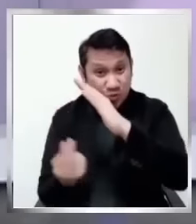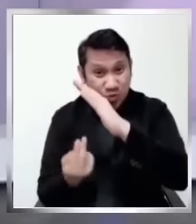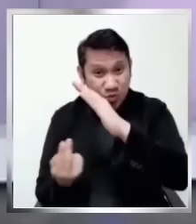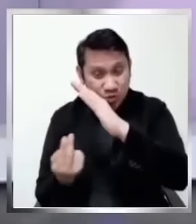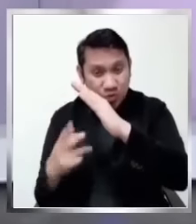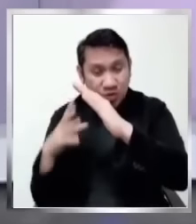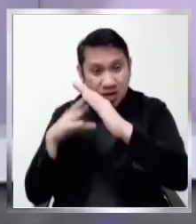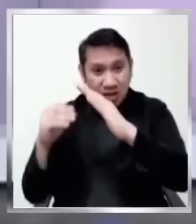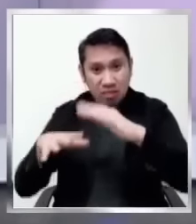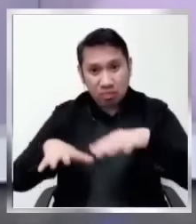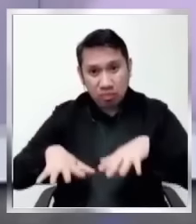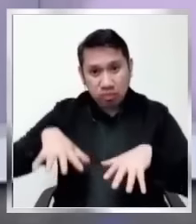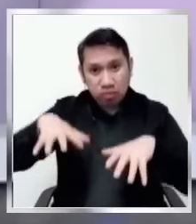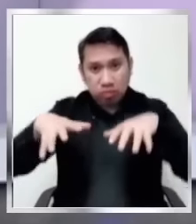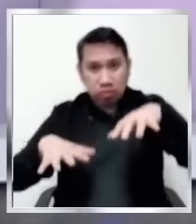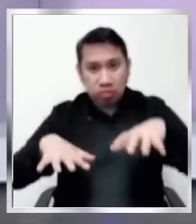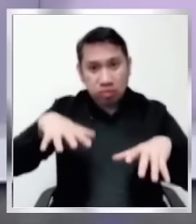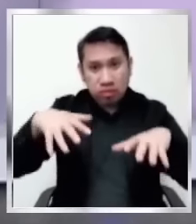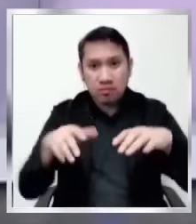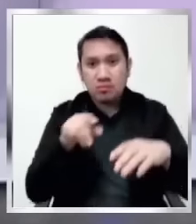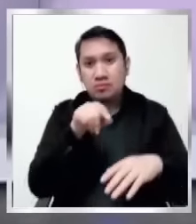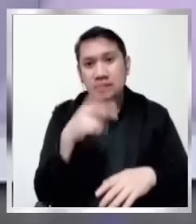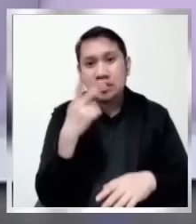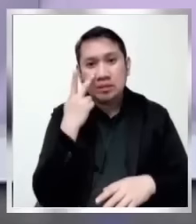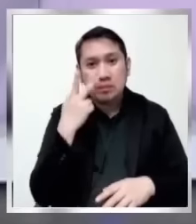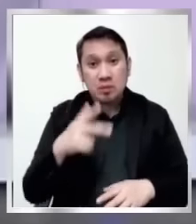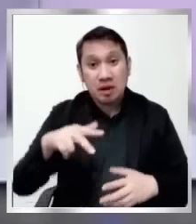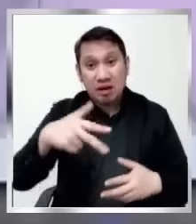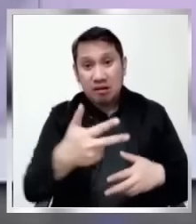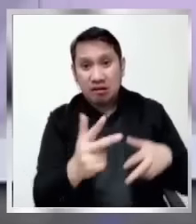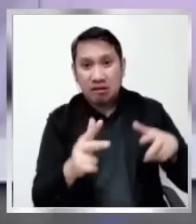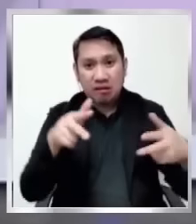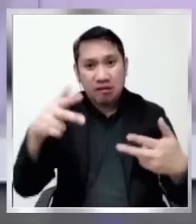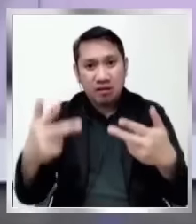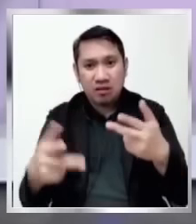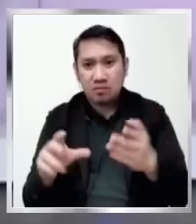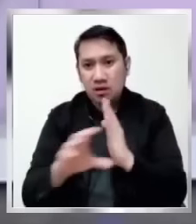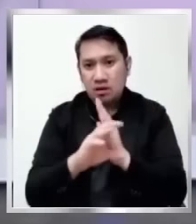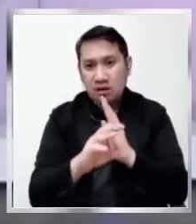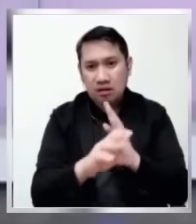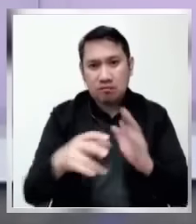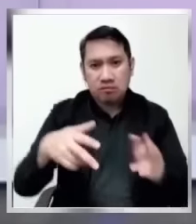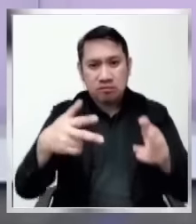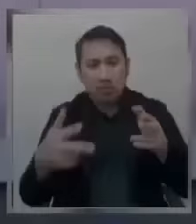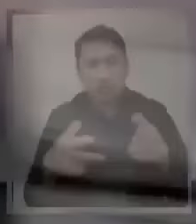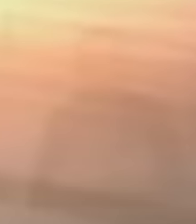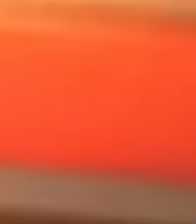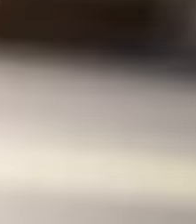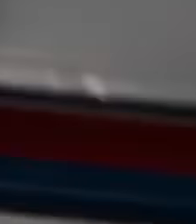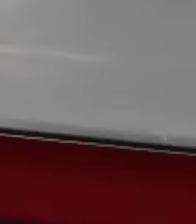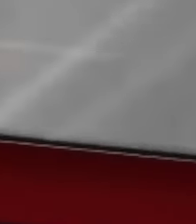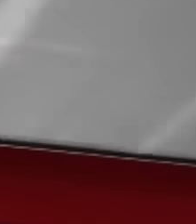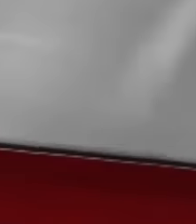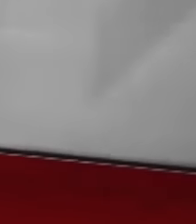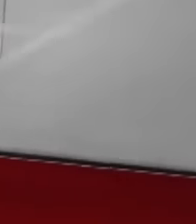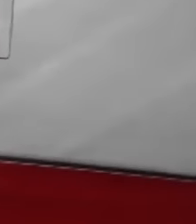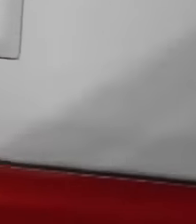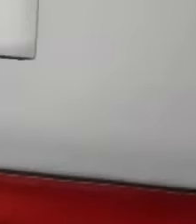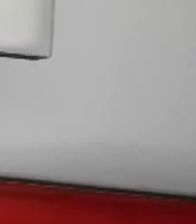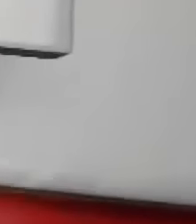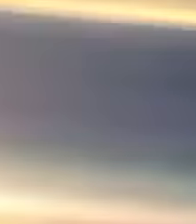sa baha ang ilang sasakyan. At Nakatutok Live, si Nico Sereno ng GMA Regional TV, Balitang Bisita.